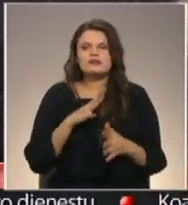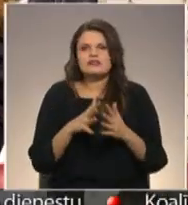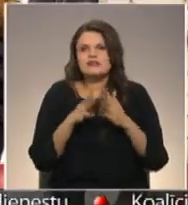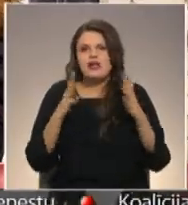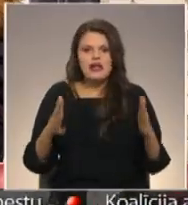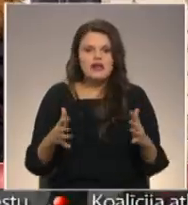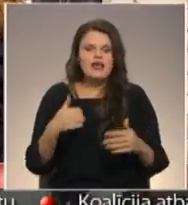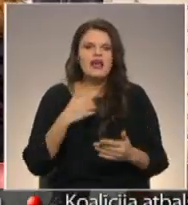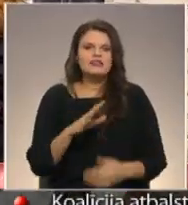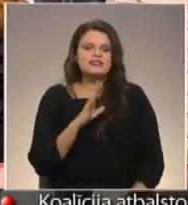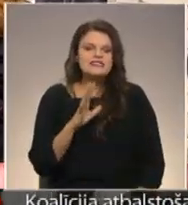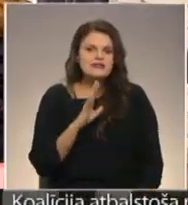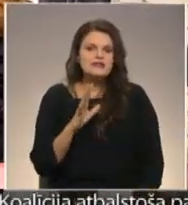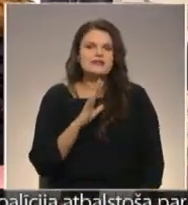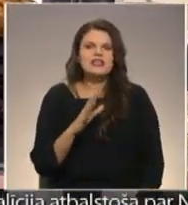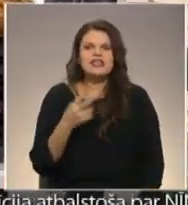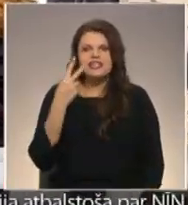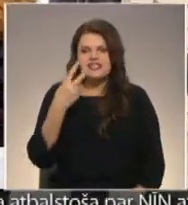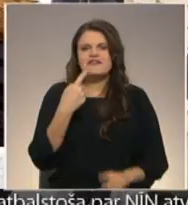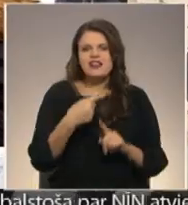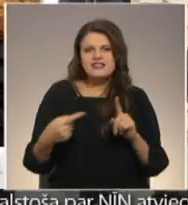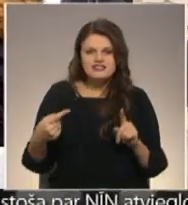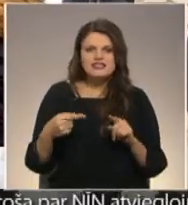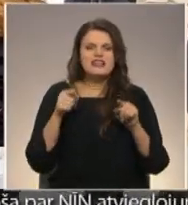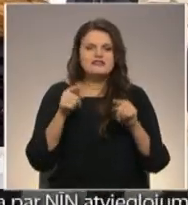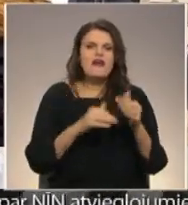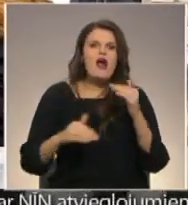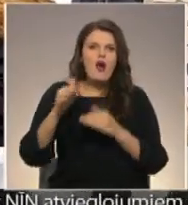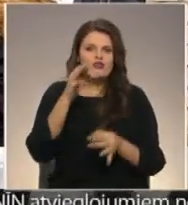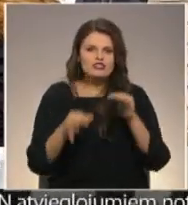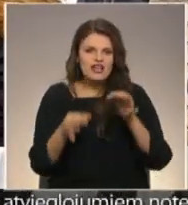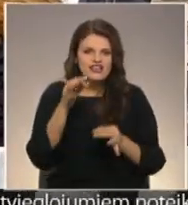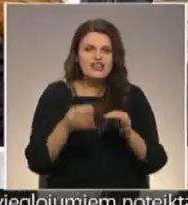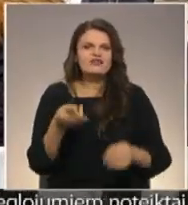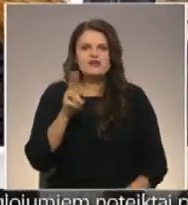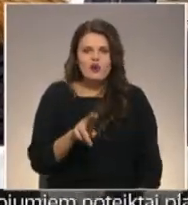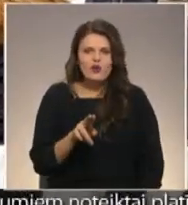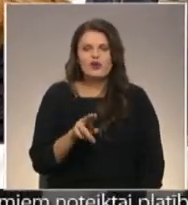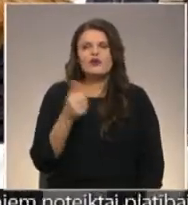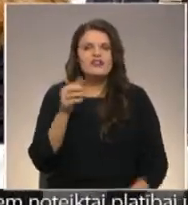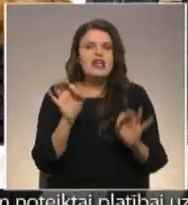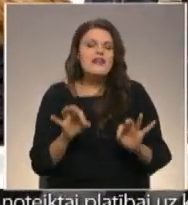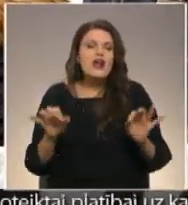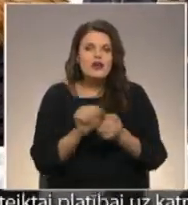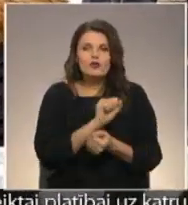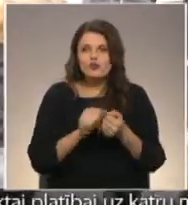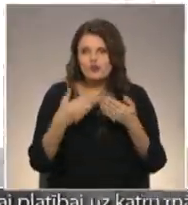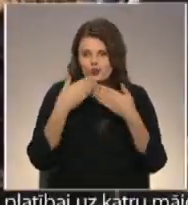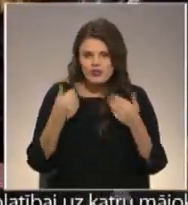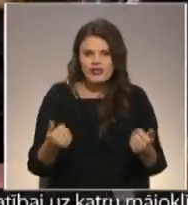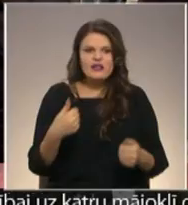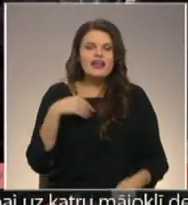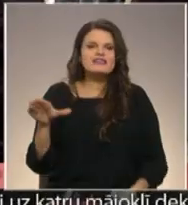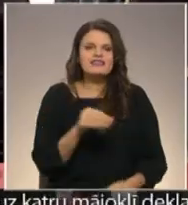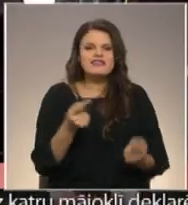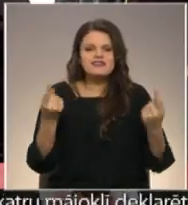neaprakstāmas. Es biju divās reizes tādī augstajā tiesā, un viņai nekādi dokumenti nav. Es